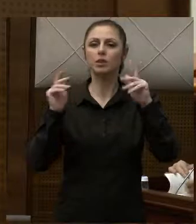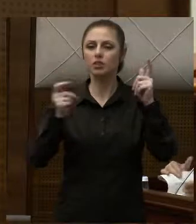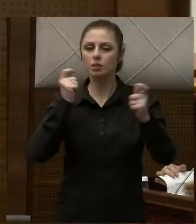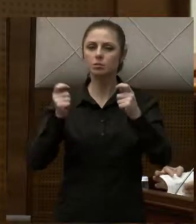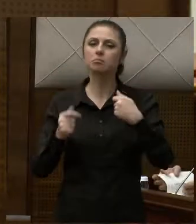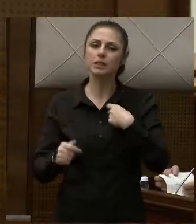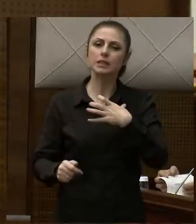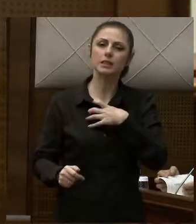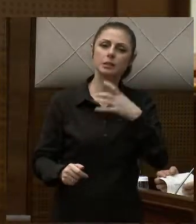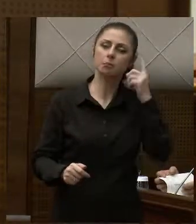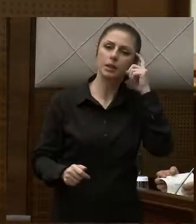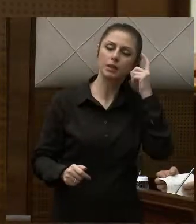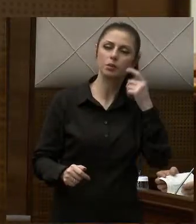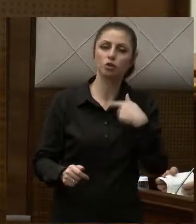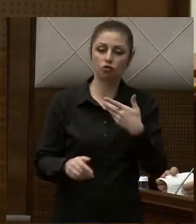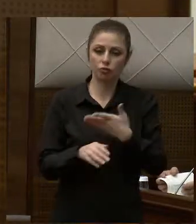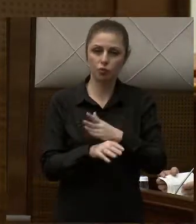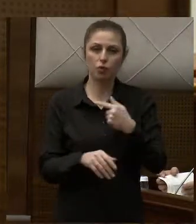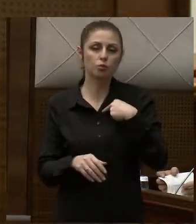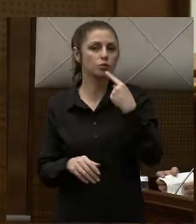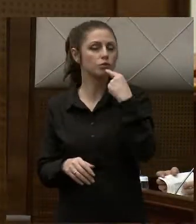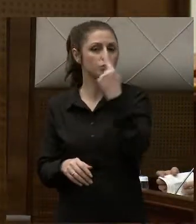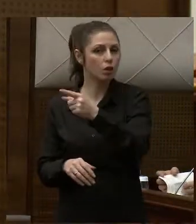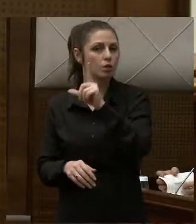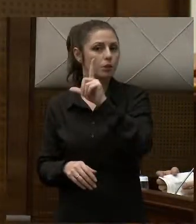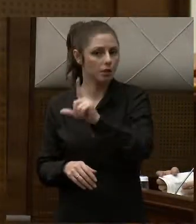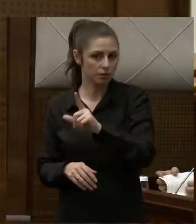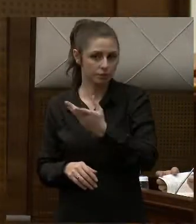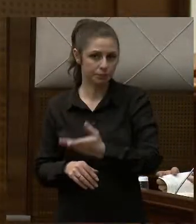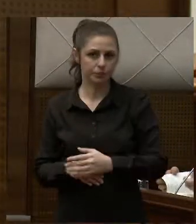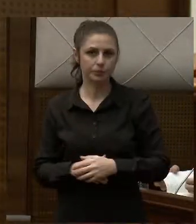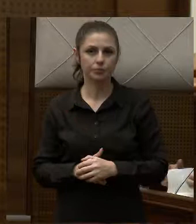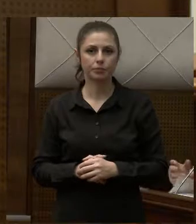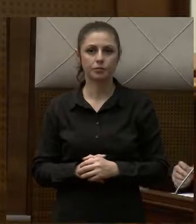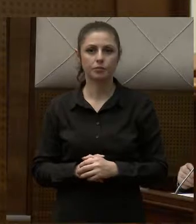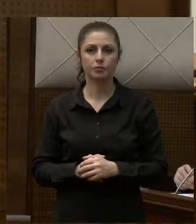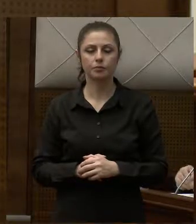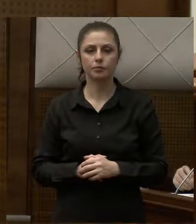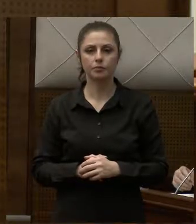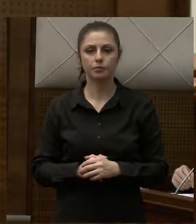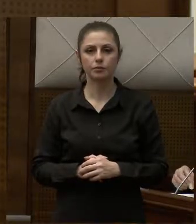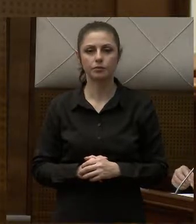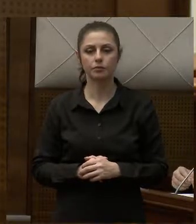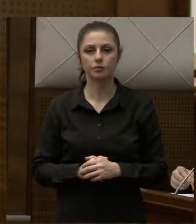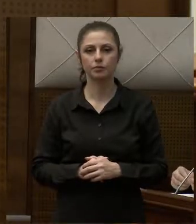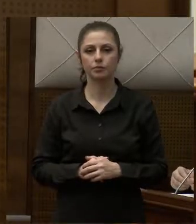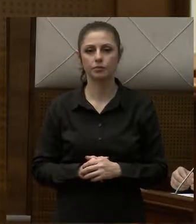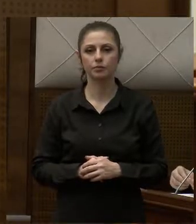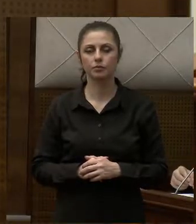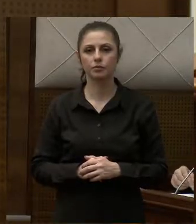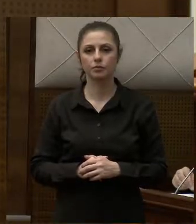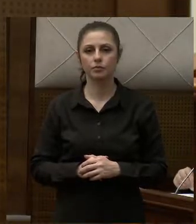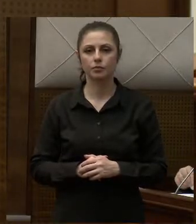bildiğimiz doğruları iletmemiz gereken şekliyle, bize yakışır şekilde muhalefet etmeye devam edeceğimizi net olarak ifade etmek